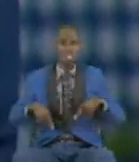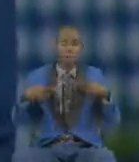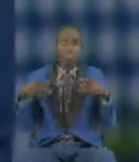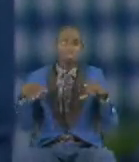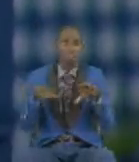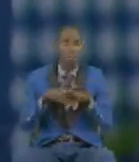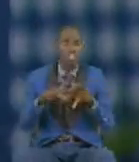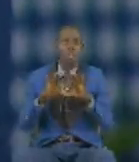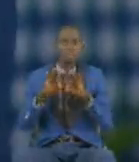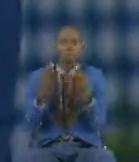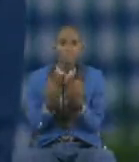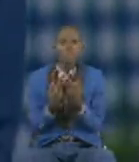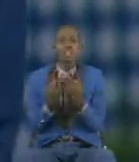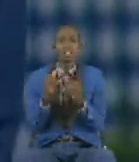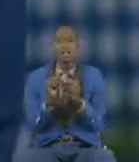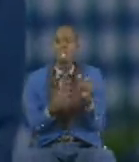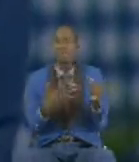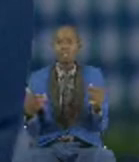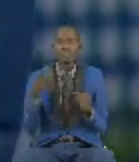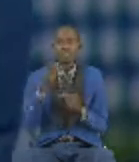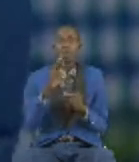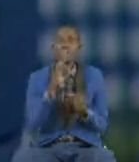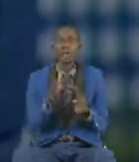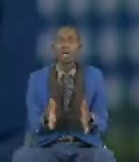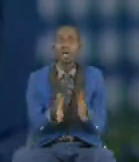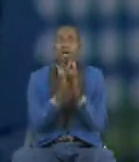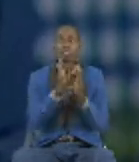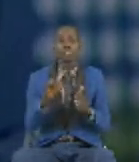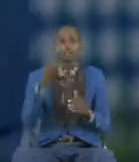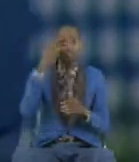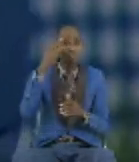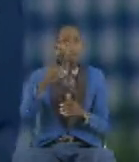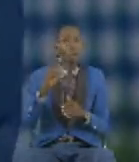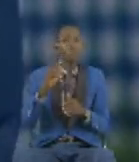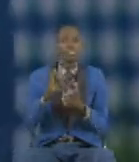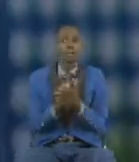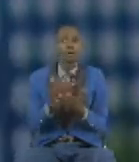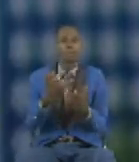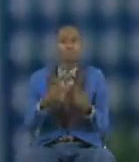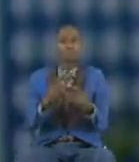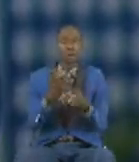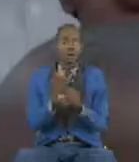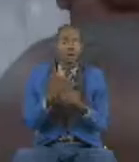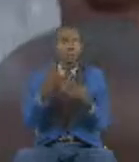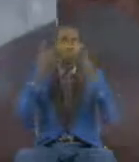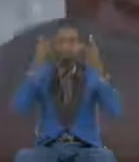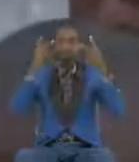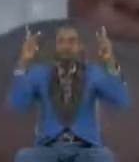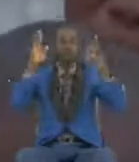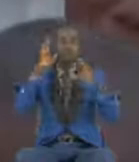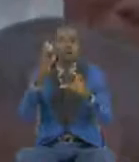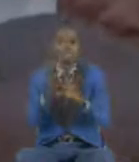notre mariage, dans notre famille. Tout ce que tu demandes pour t'amener à voir le progrès, tu l'auras au nom